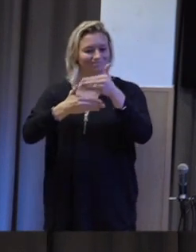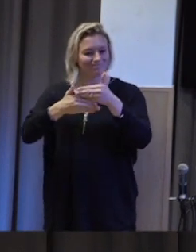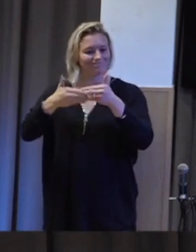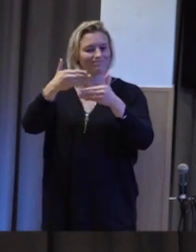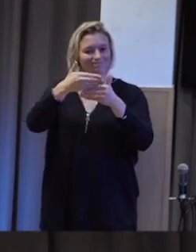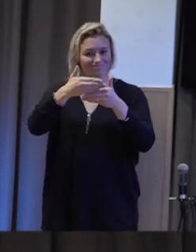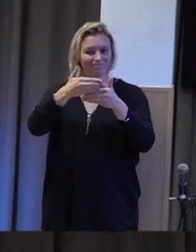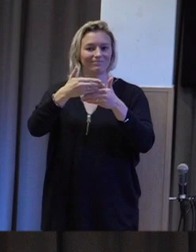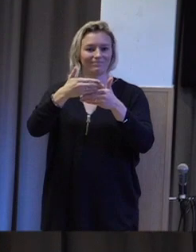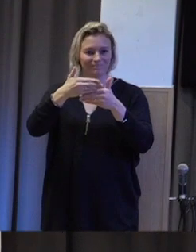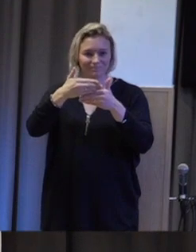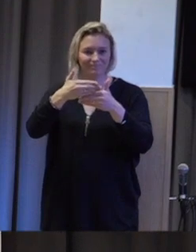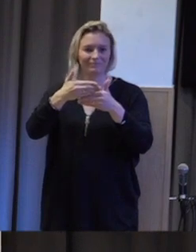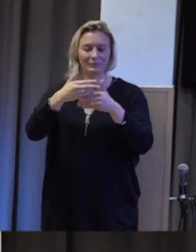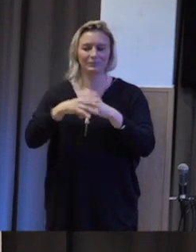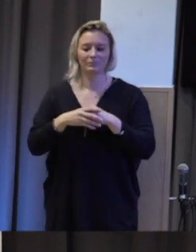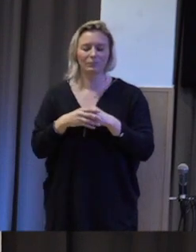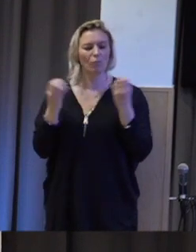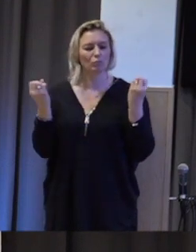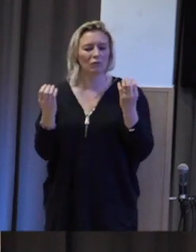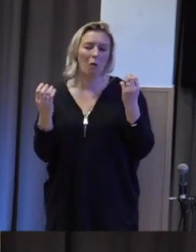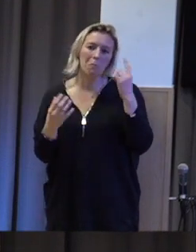Parce qu'il y en a beaucoup qui pensent que